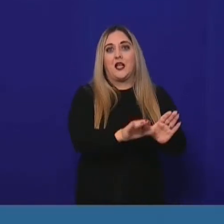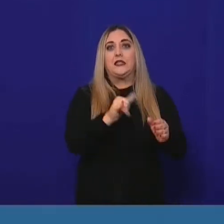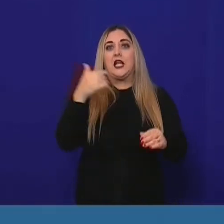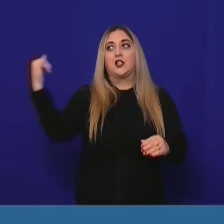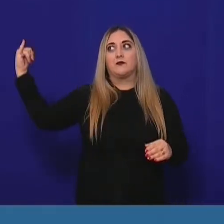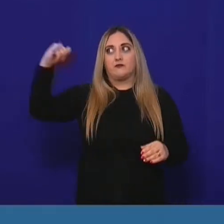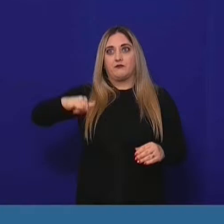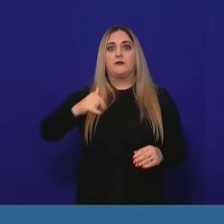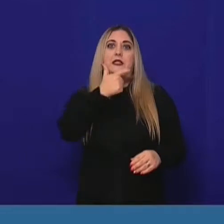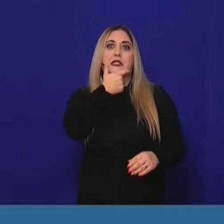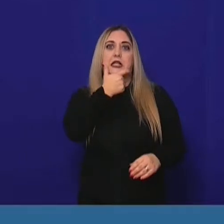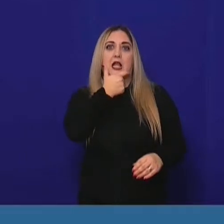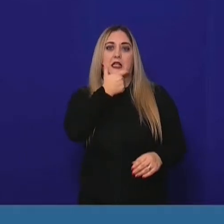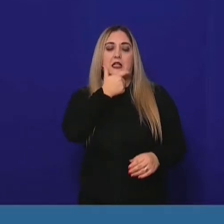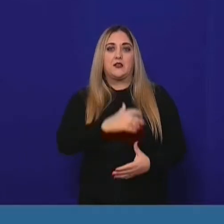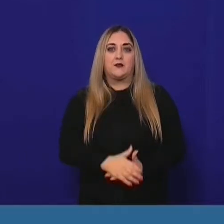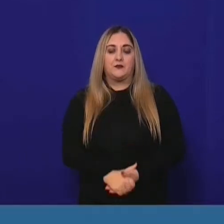mandatorja.